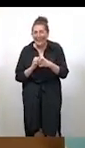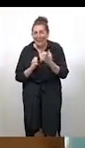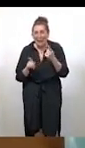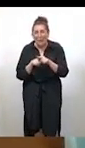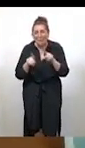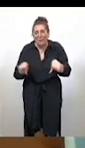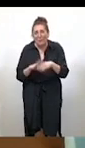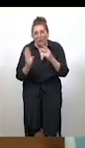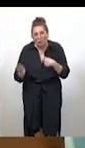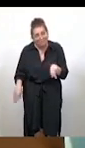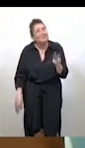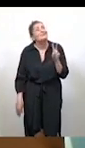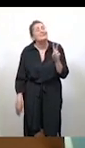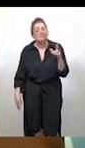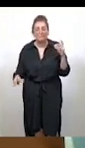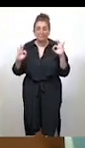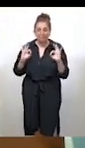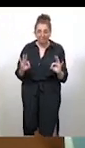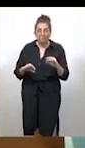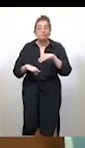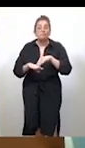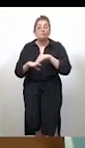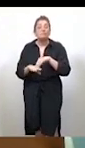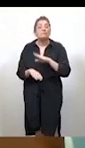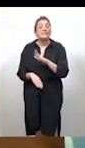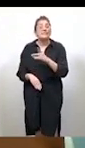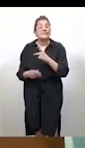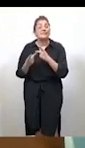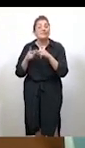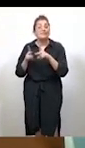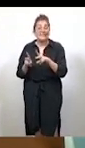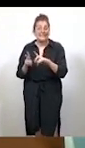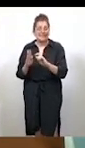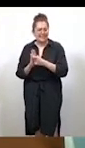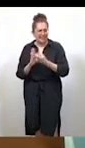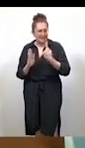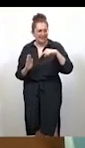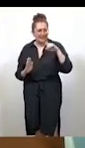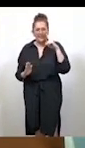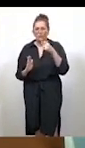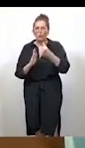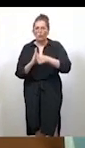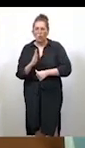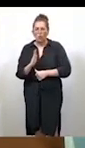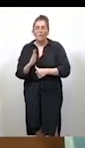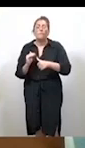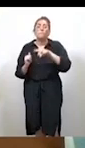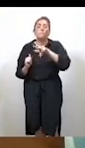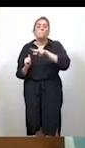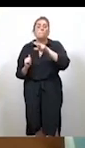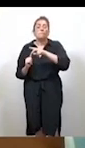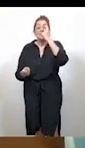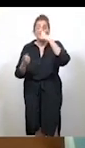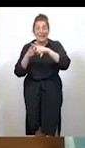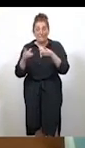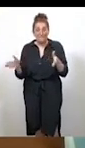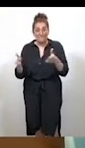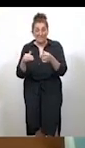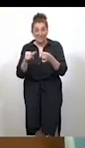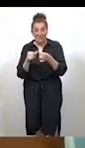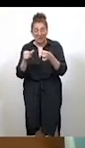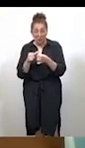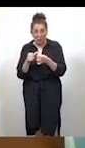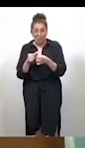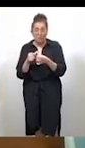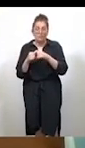a, suite au conseil municipal du mois dernier sur le logement, aussi renforcé et demandé à